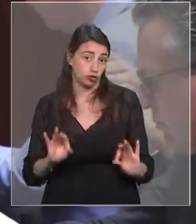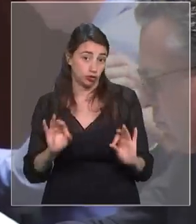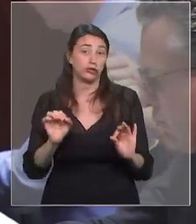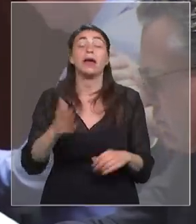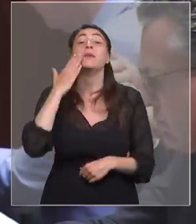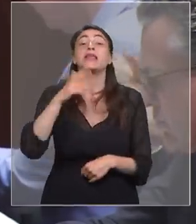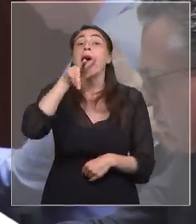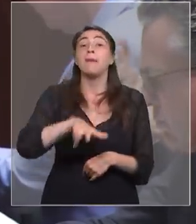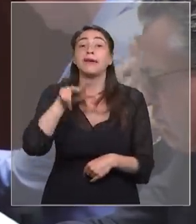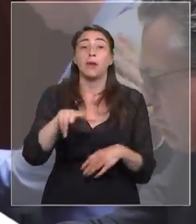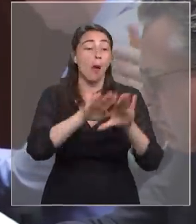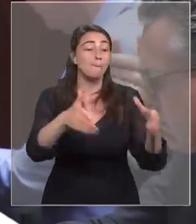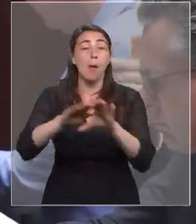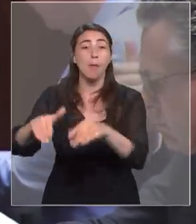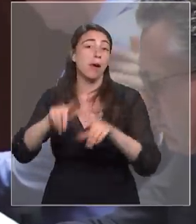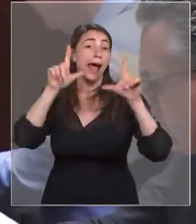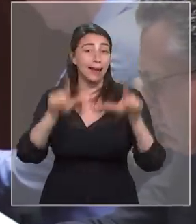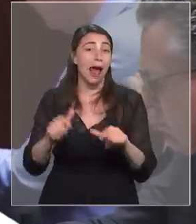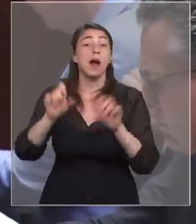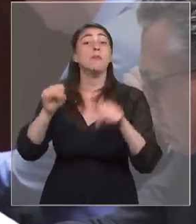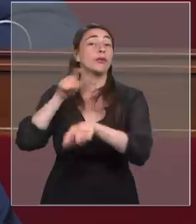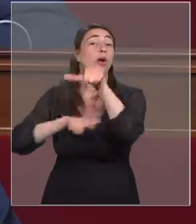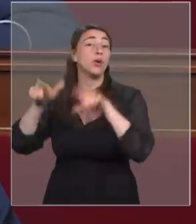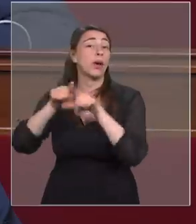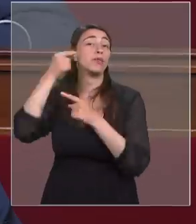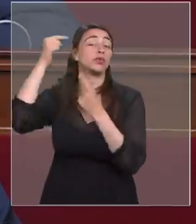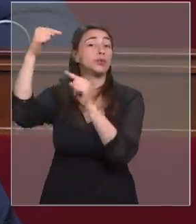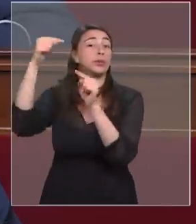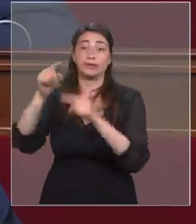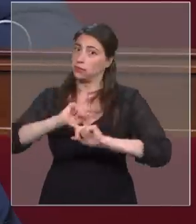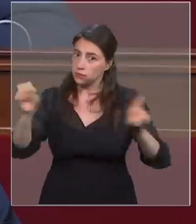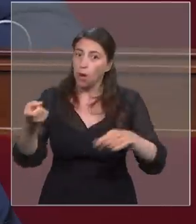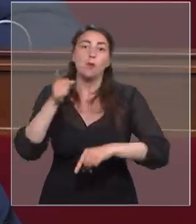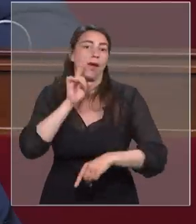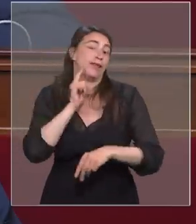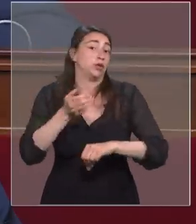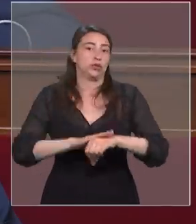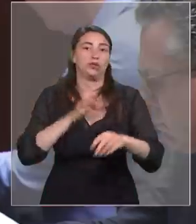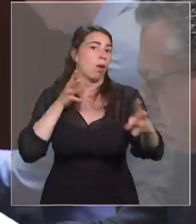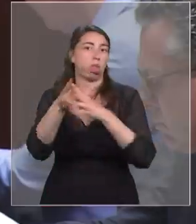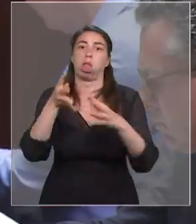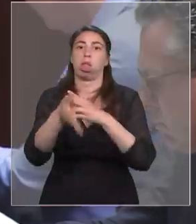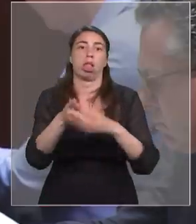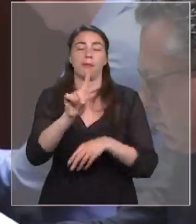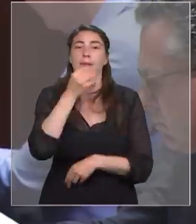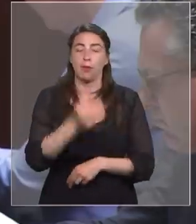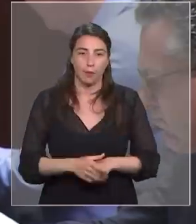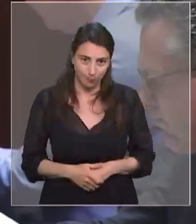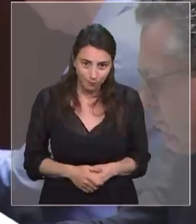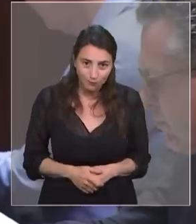qu'un meublé touristique puisse être loué alors que c'est une passoire thermique. Et évidemment, c'est aussi une priorité du gouvernement. Les accompagnateurs Rénov'